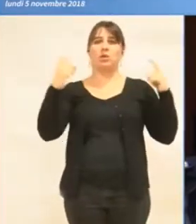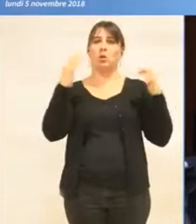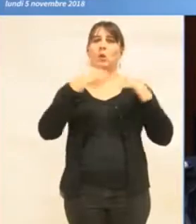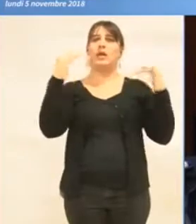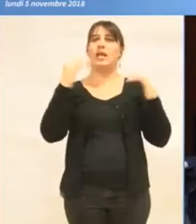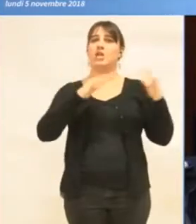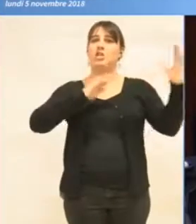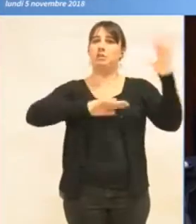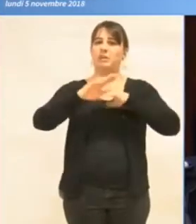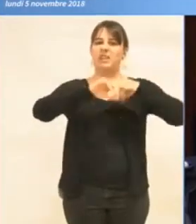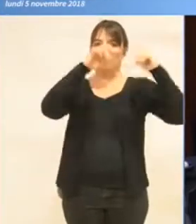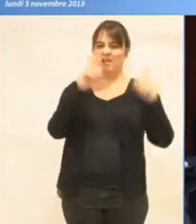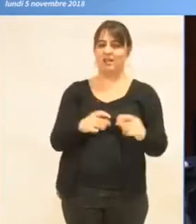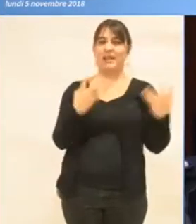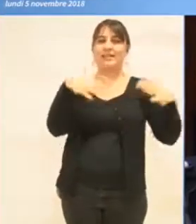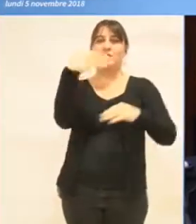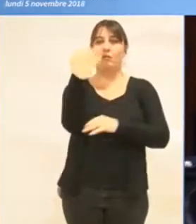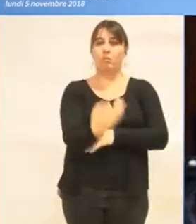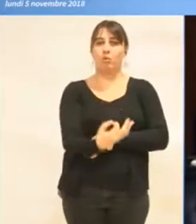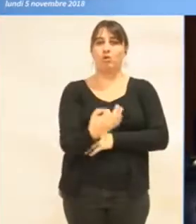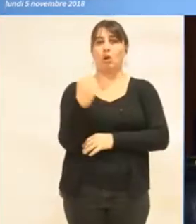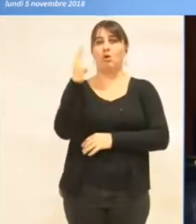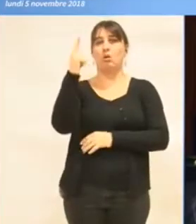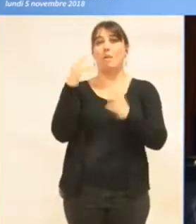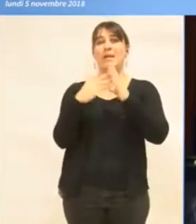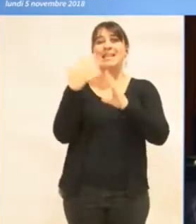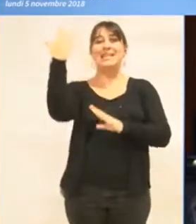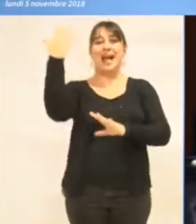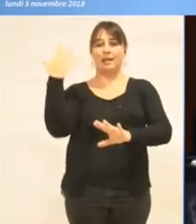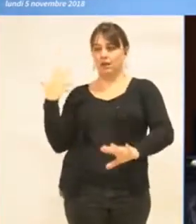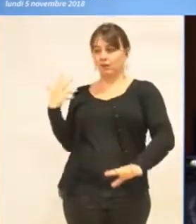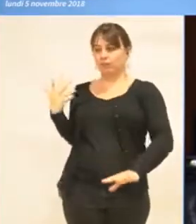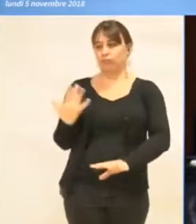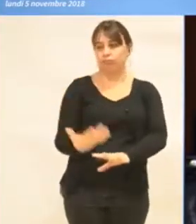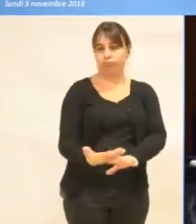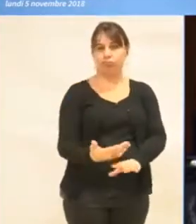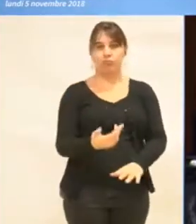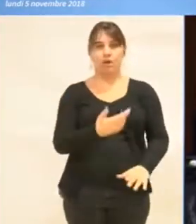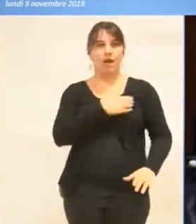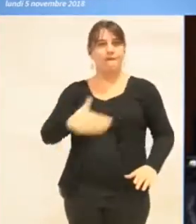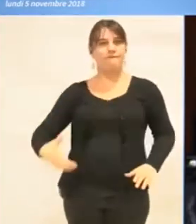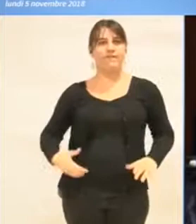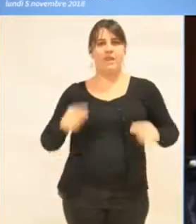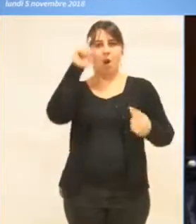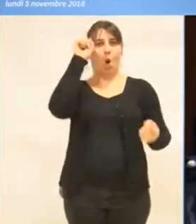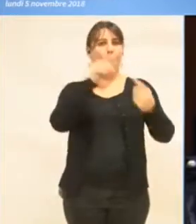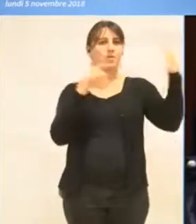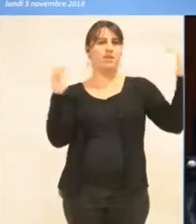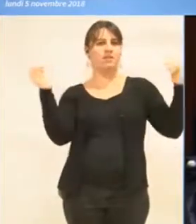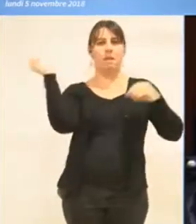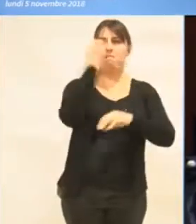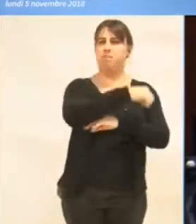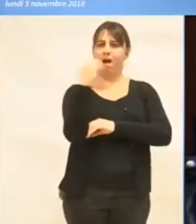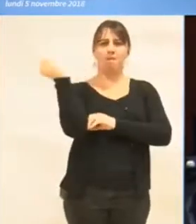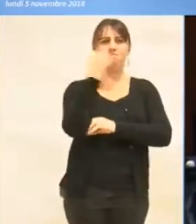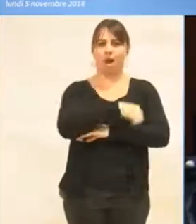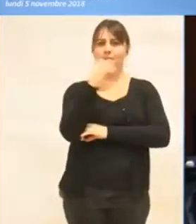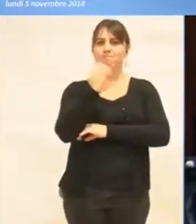des bâtiments en baisse de 19% depuis 2005, la ville a fait mieux que l'objectif qu'elle s'était fixé de